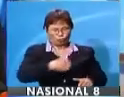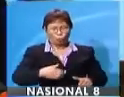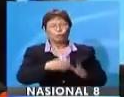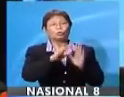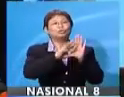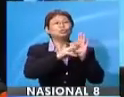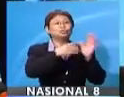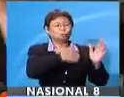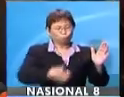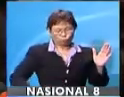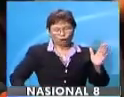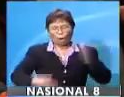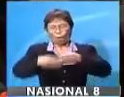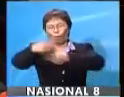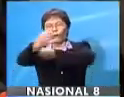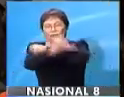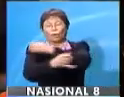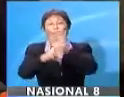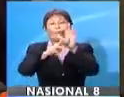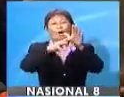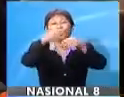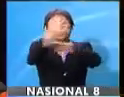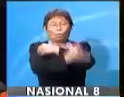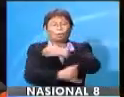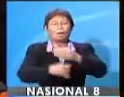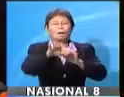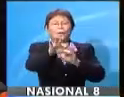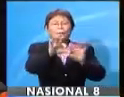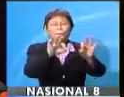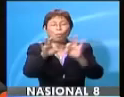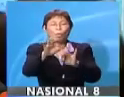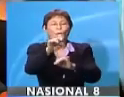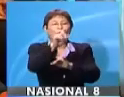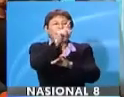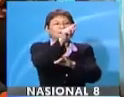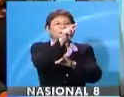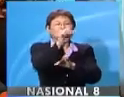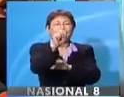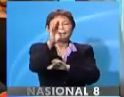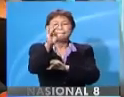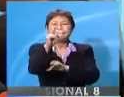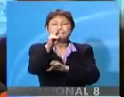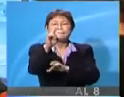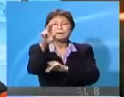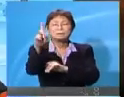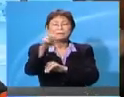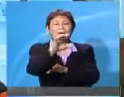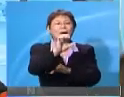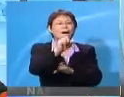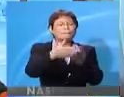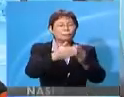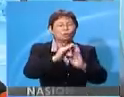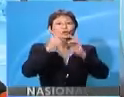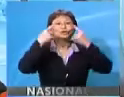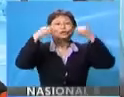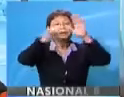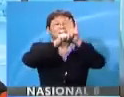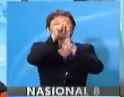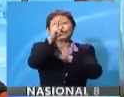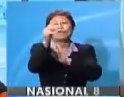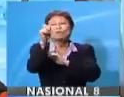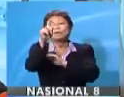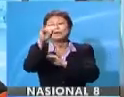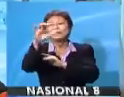Negara. Setakat ini, antara yang dalam proses dilantik ialah Tan Sri Bernard Dompok sebagai Pesuruhjaya Tinggi ke Vatican,